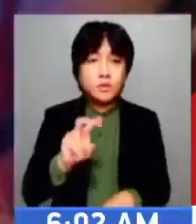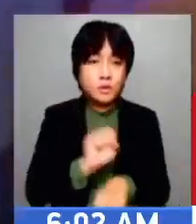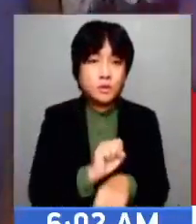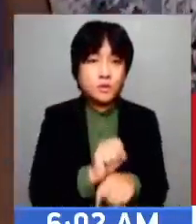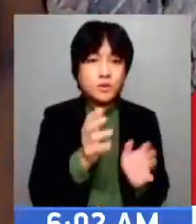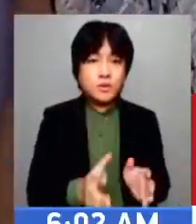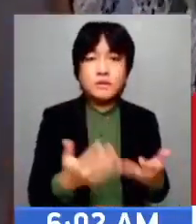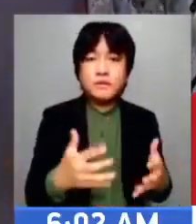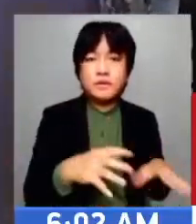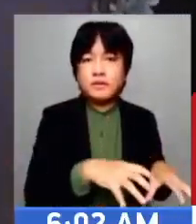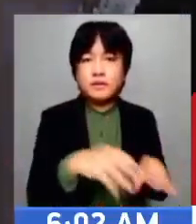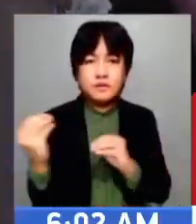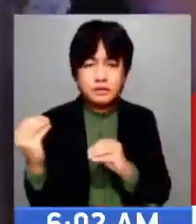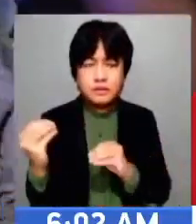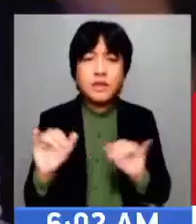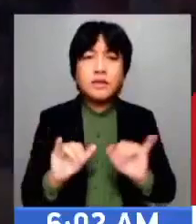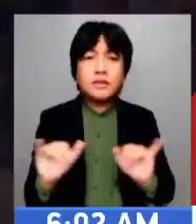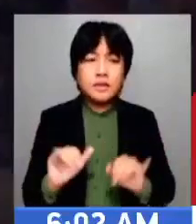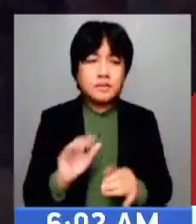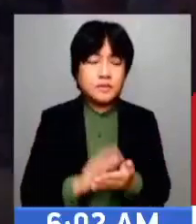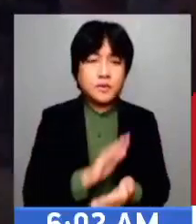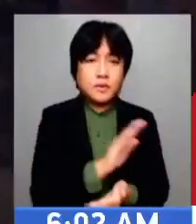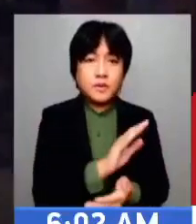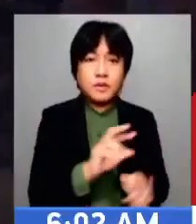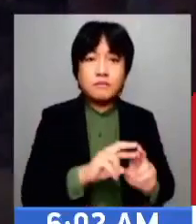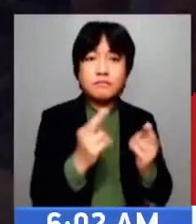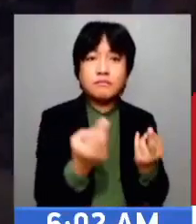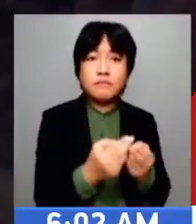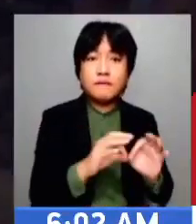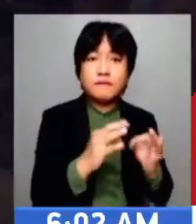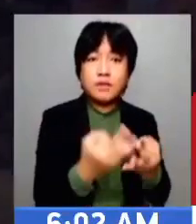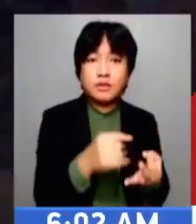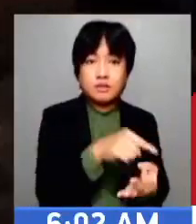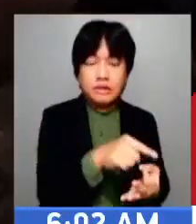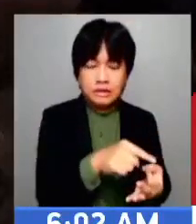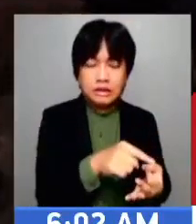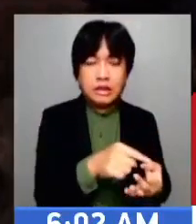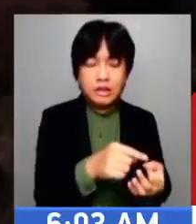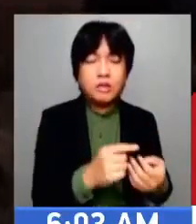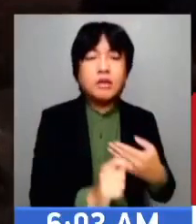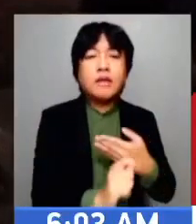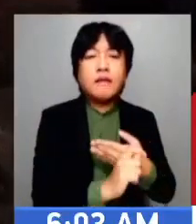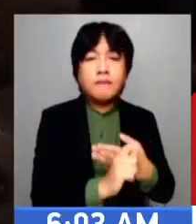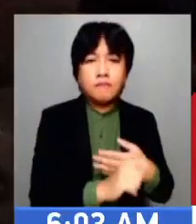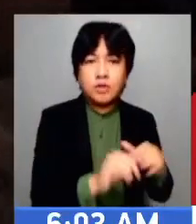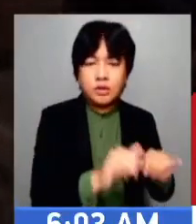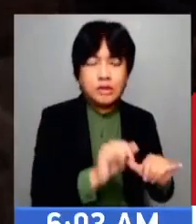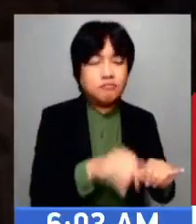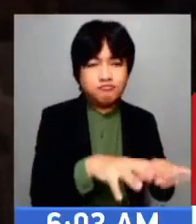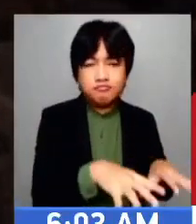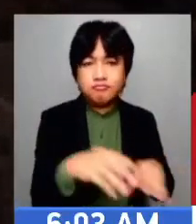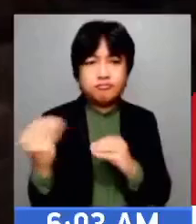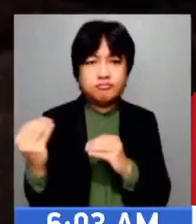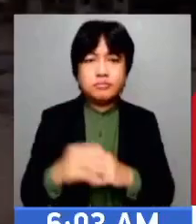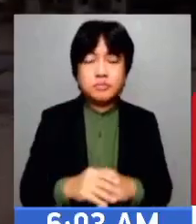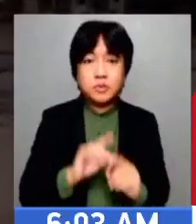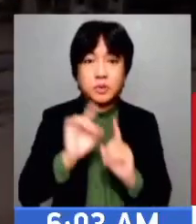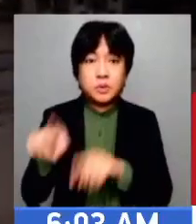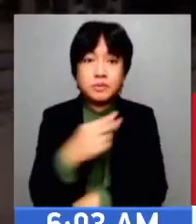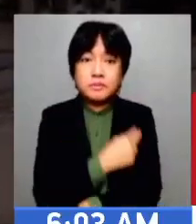na tumutuloy sa planta. Wala namang kinailangan dalhin sa ospital. Agad din nakaresponde ang mga tauhan ng Bureau of Fire